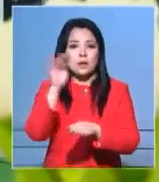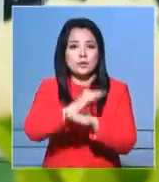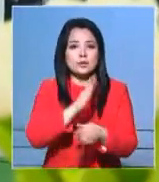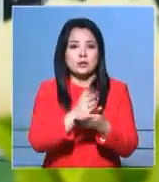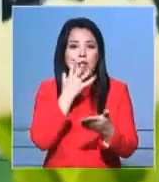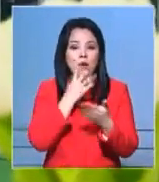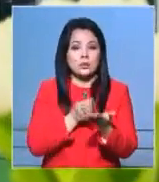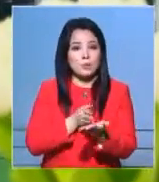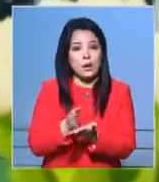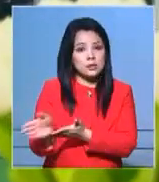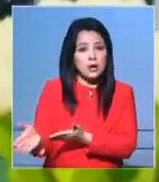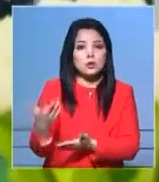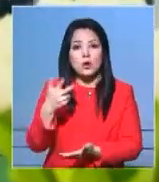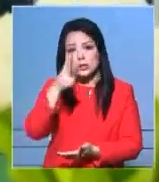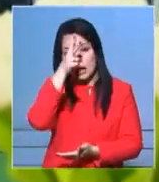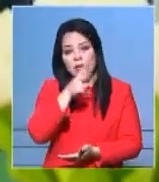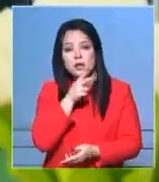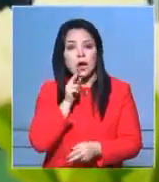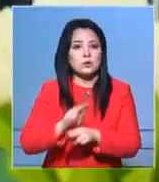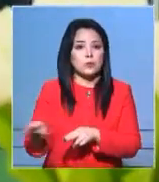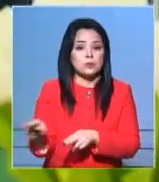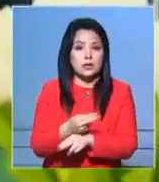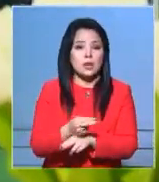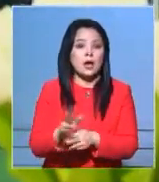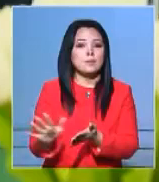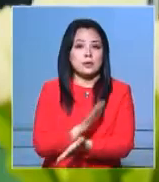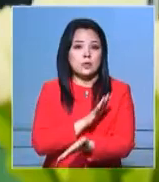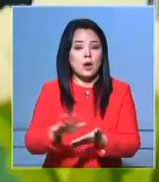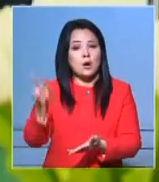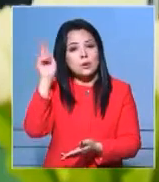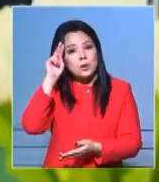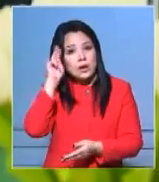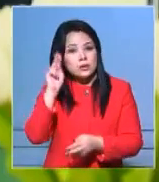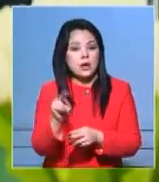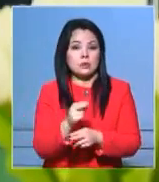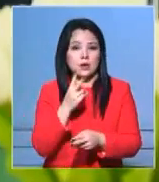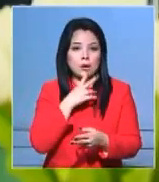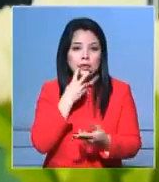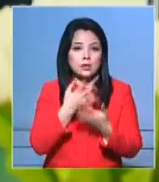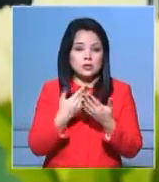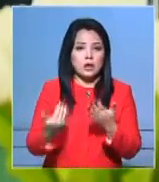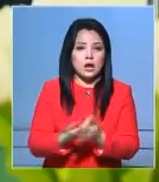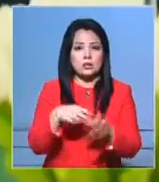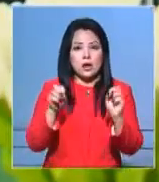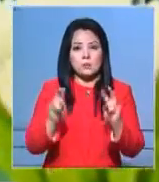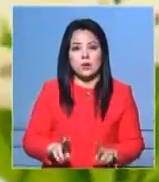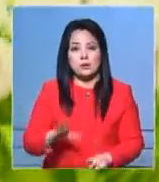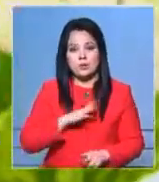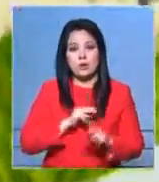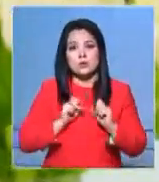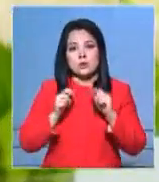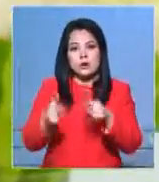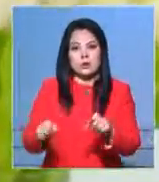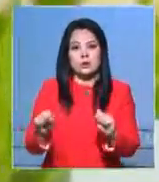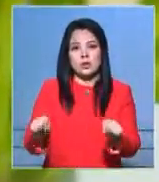бағытталған. Яғни 3 айлық тегін курстан өткен әр адам жаңа мамандық иесі бола алады.